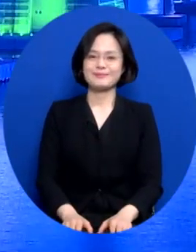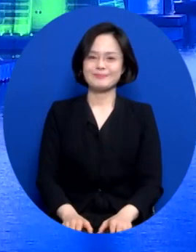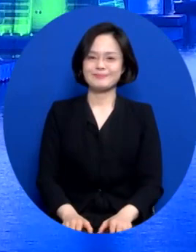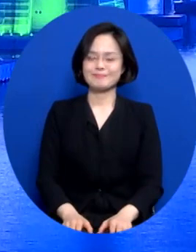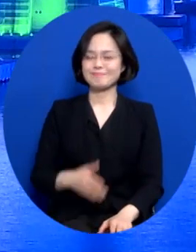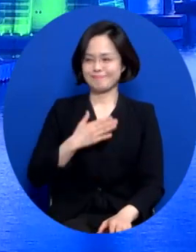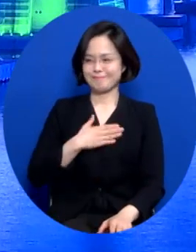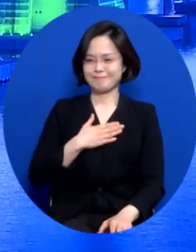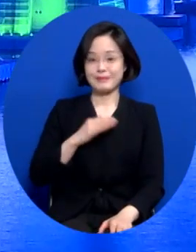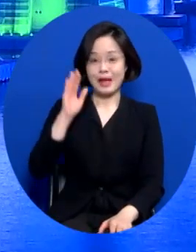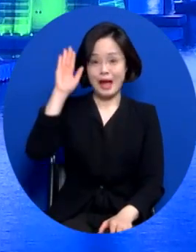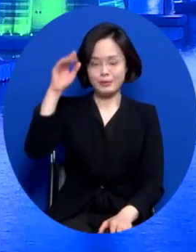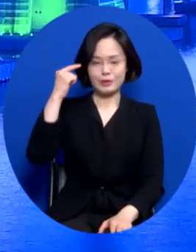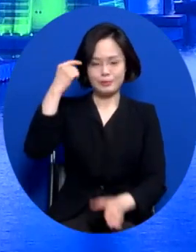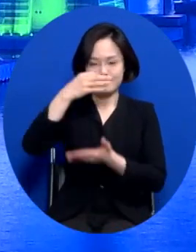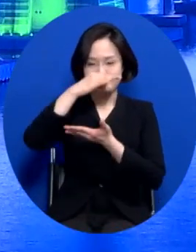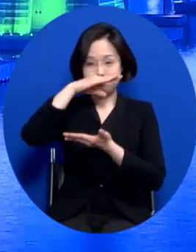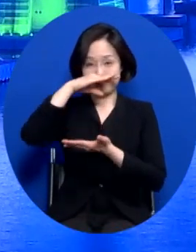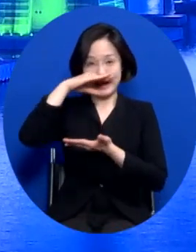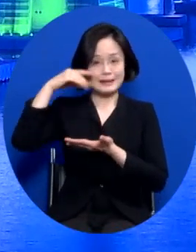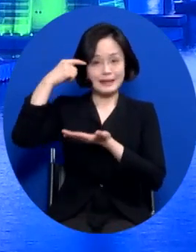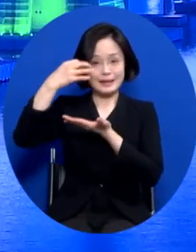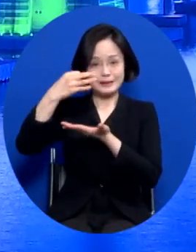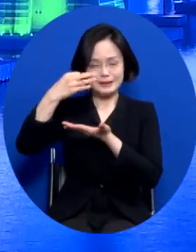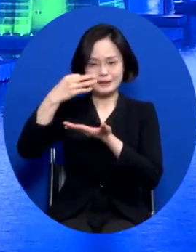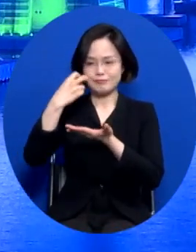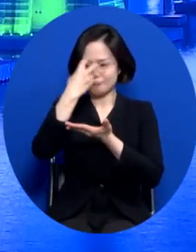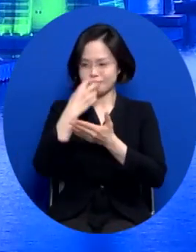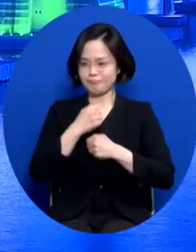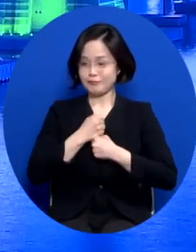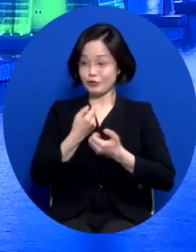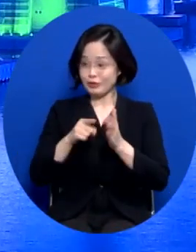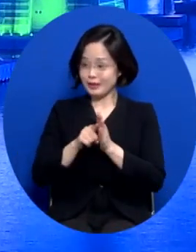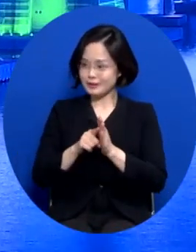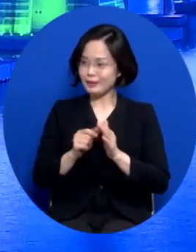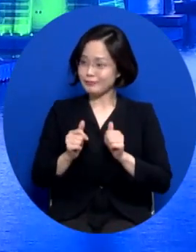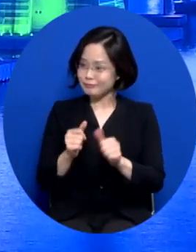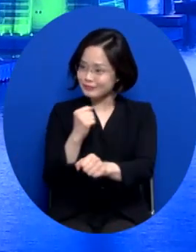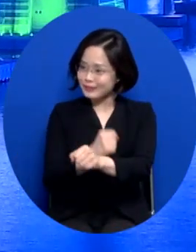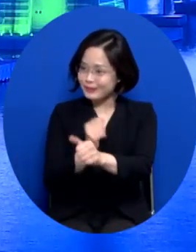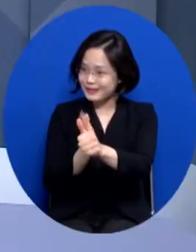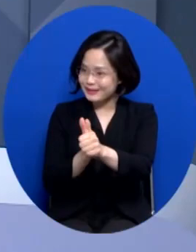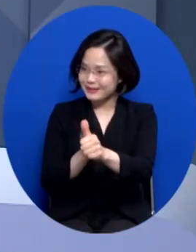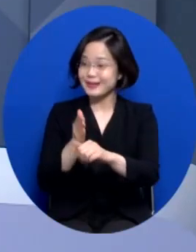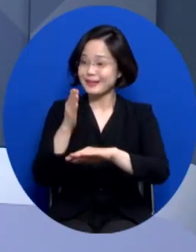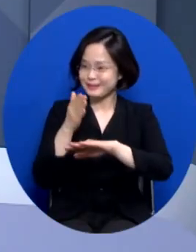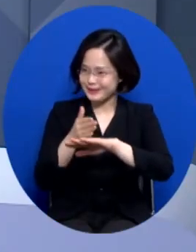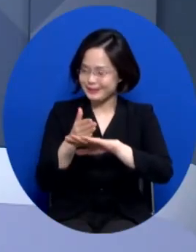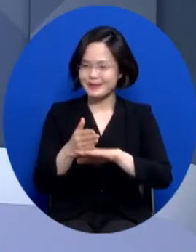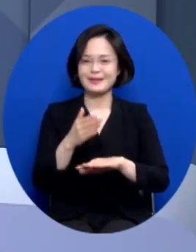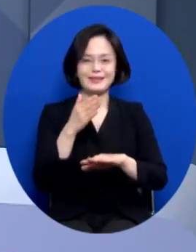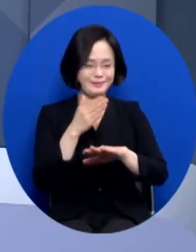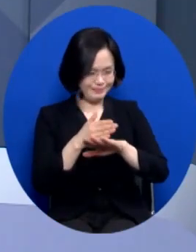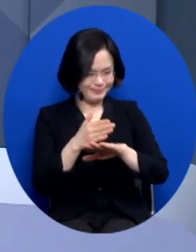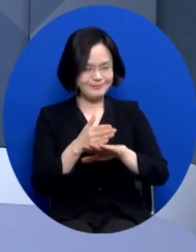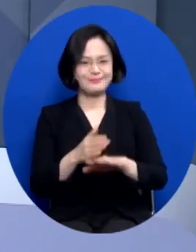목사님 앞으로도 바른 가치수를 위해 앞장서 주시기를 부탁드리겠습니다 오늘 말씀 감사합니다 감사합니다